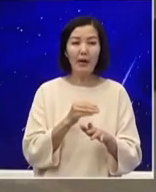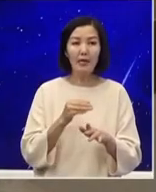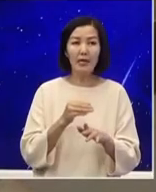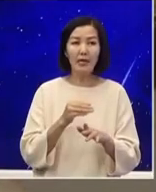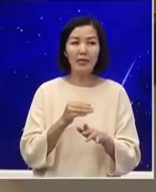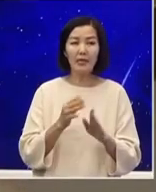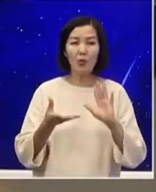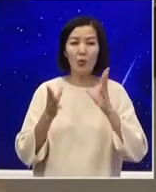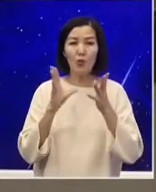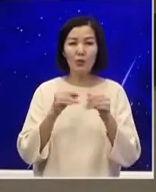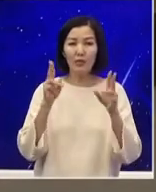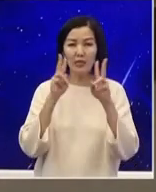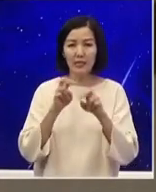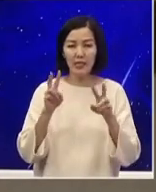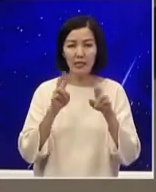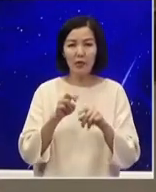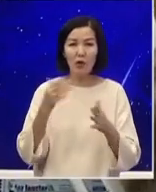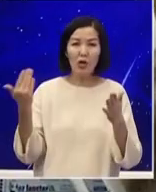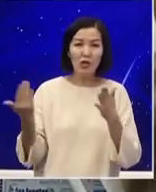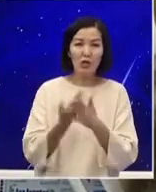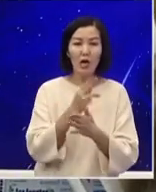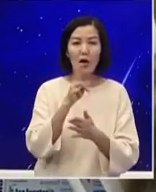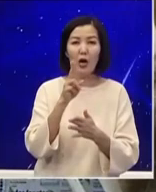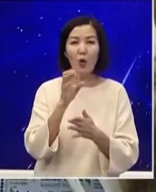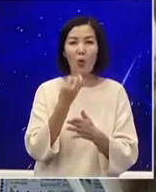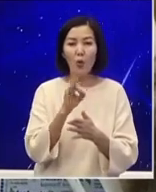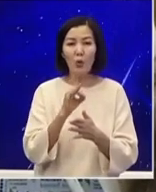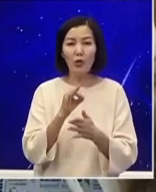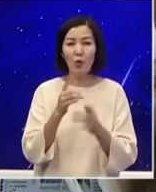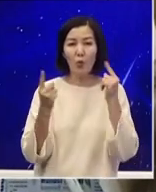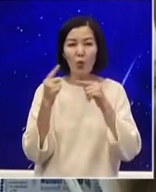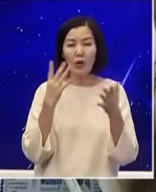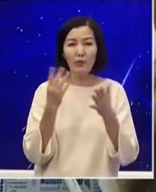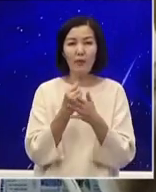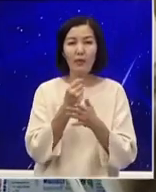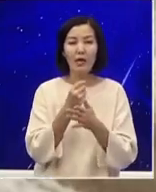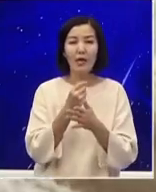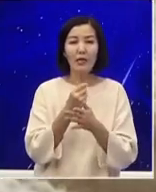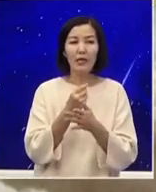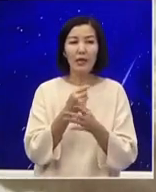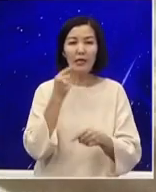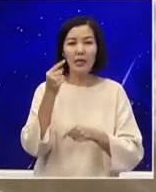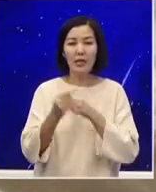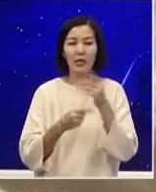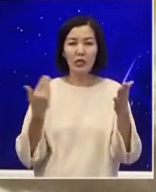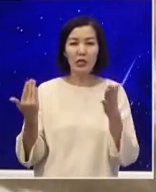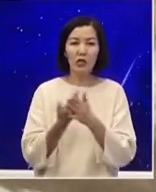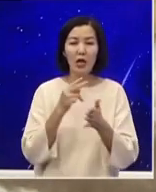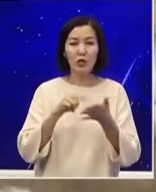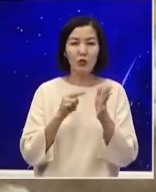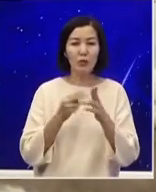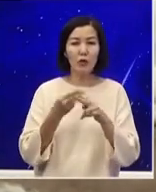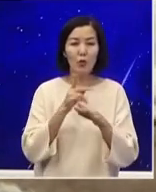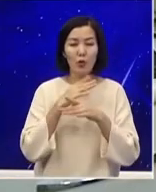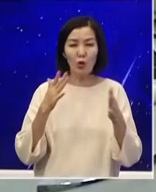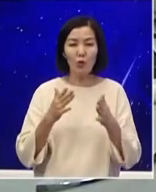салады. Нәтижесінде жаңа қой түрі пайда болады. Келер көктемде шаруа мұндай жануардың 500,000-нан алуды жоспарлап отыр. Айта кетейік, бүгінде